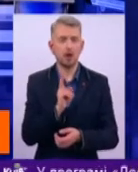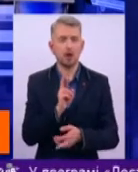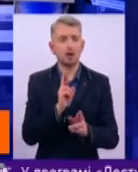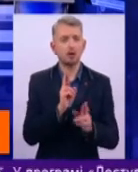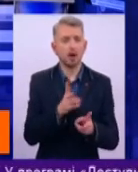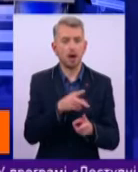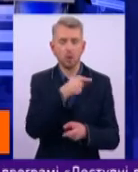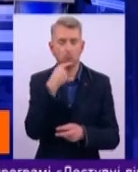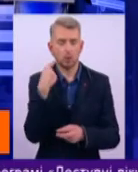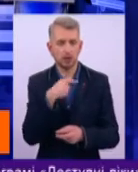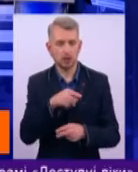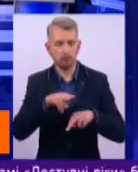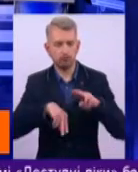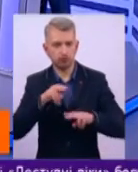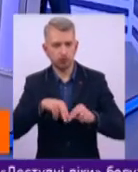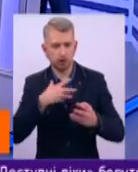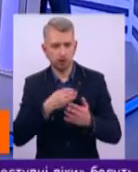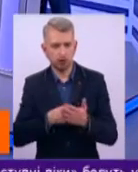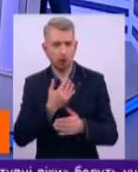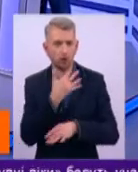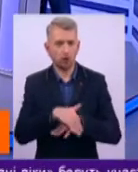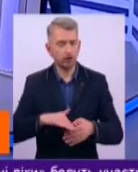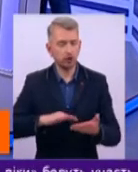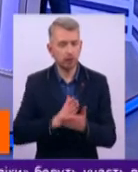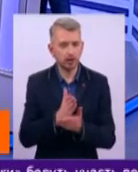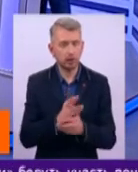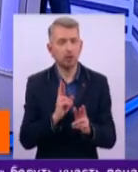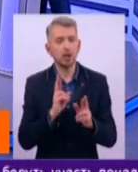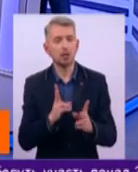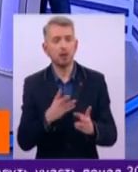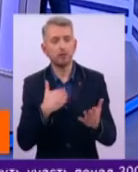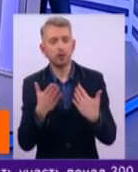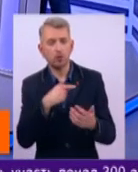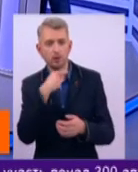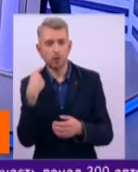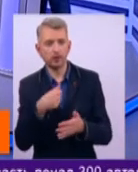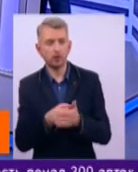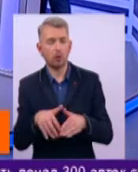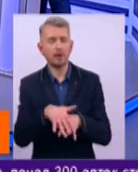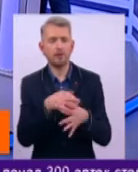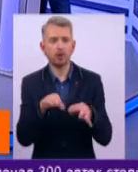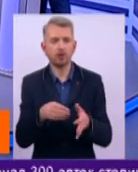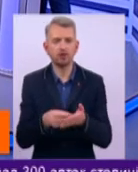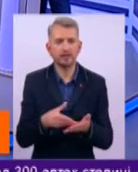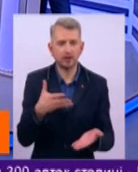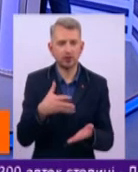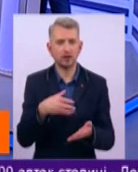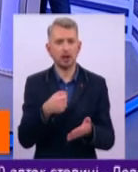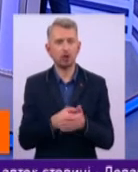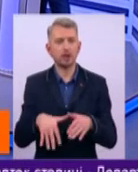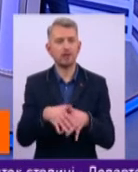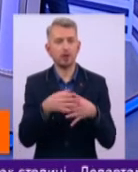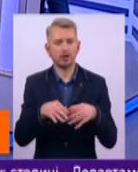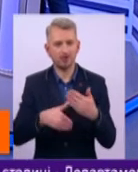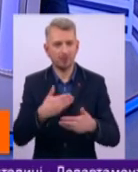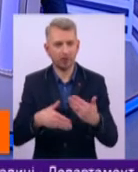яким чином Росія будує свою зовнішню політику, яким чином відношення Росії до демократичних цінностей і демократичних